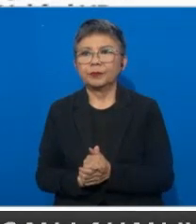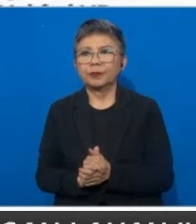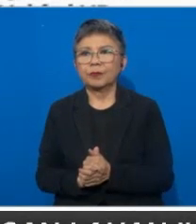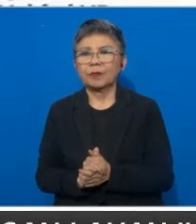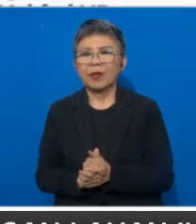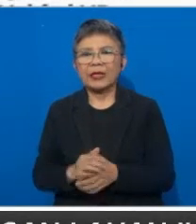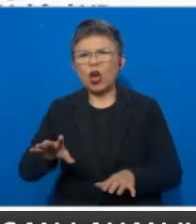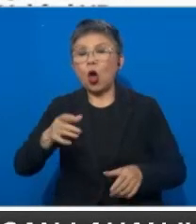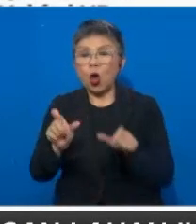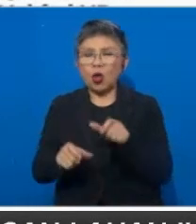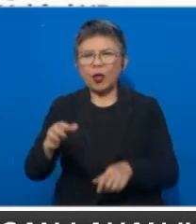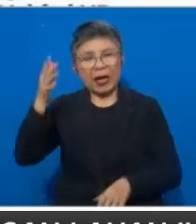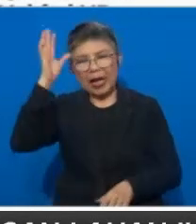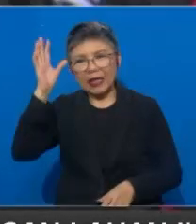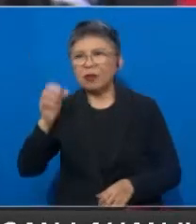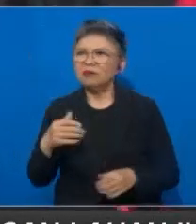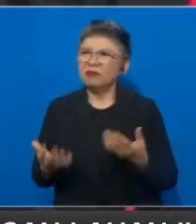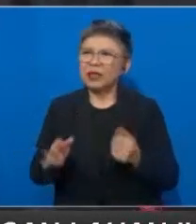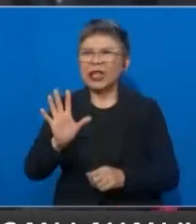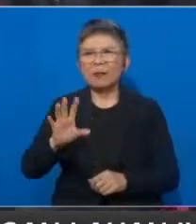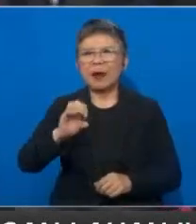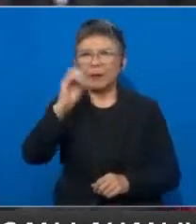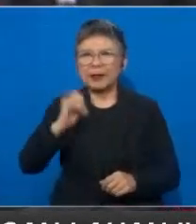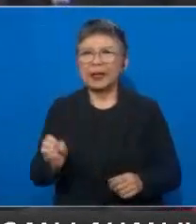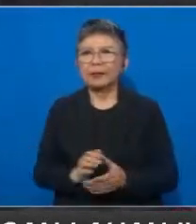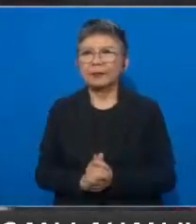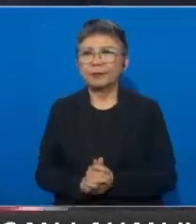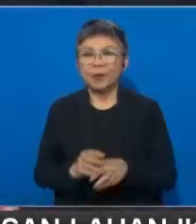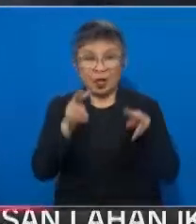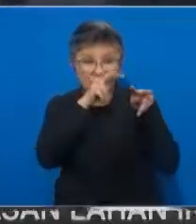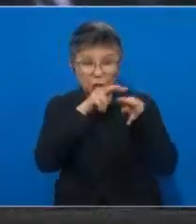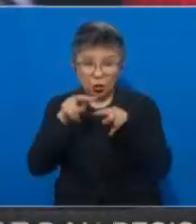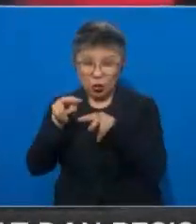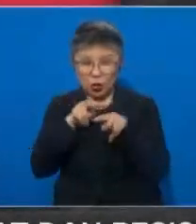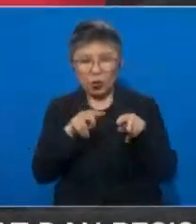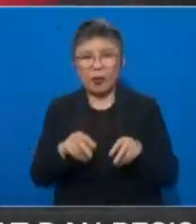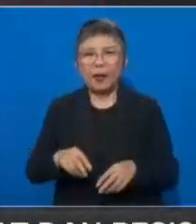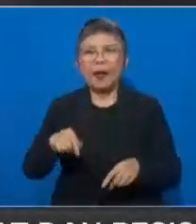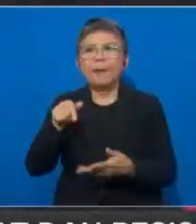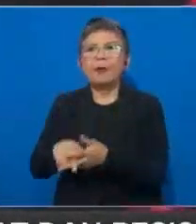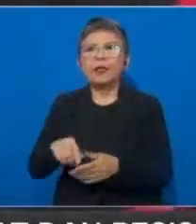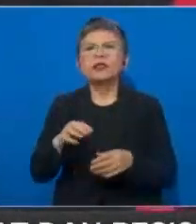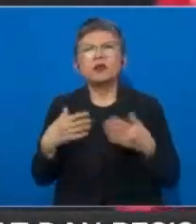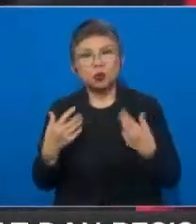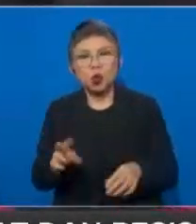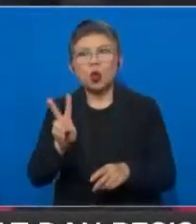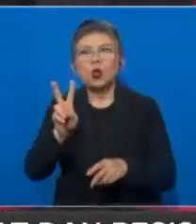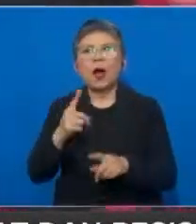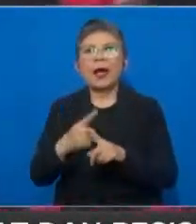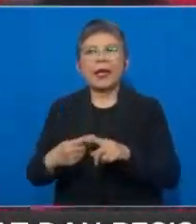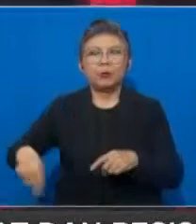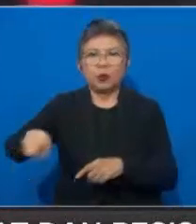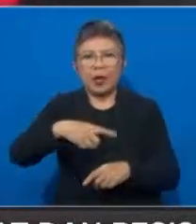tidak jawab 5,8%. Hasil survei memprediksi pilpres bakal 2 putaran membuat para elit